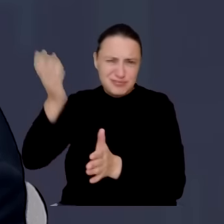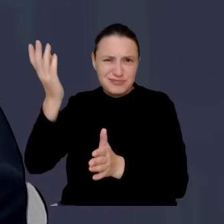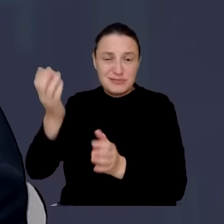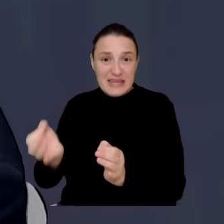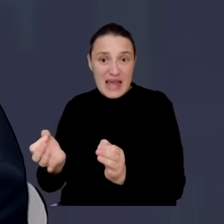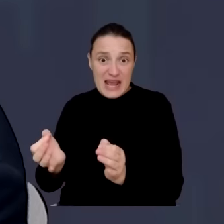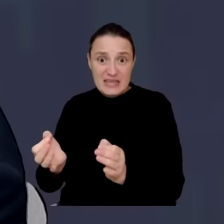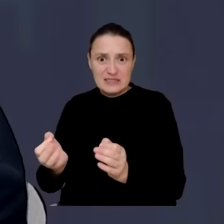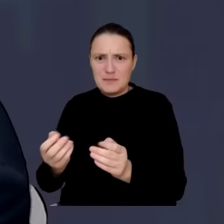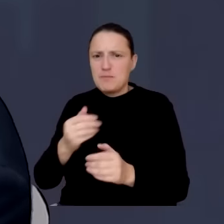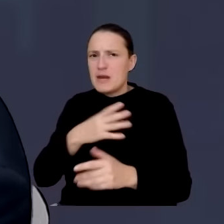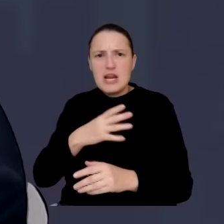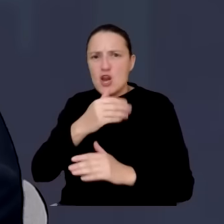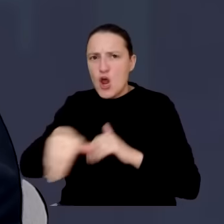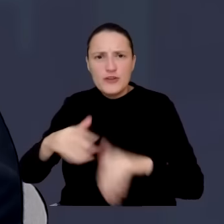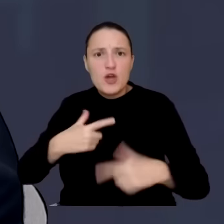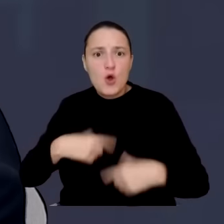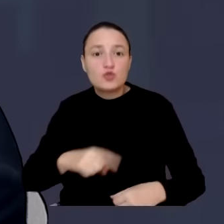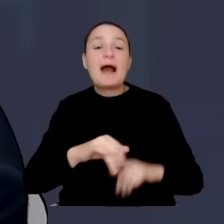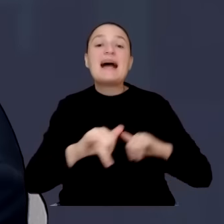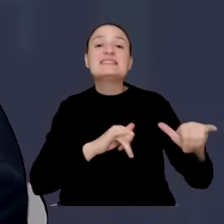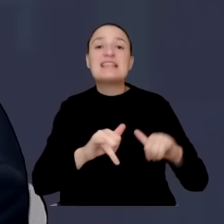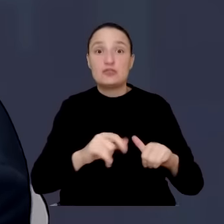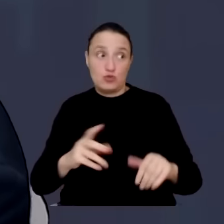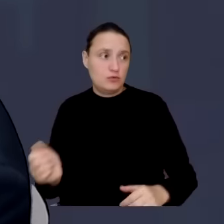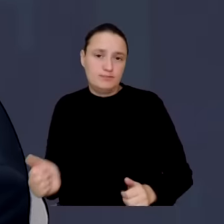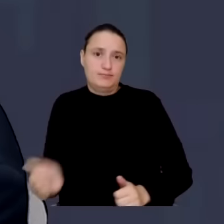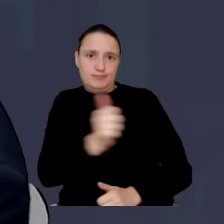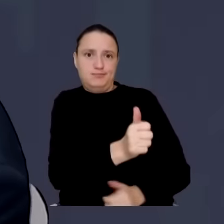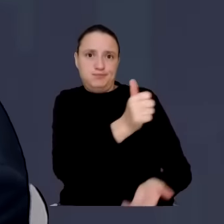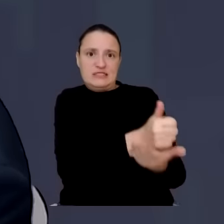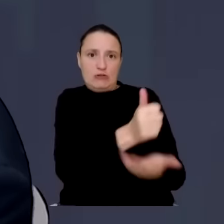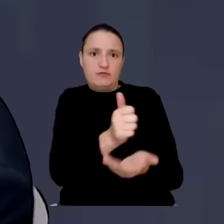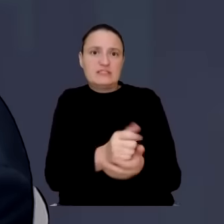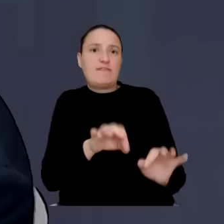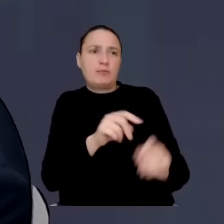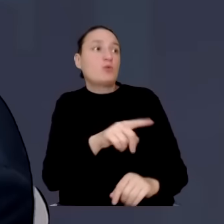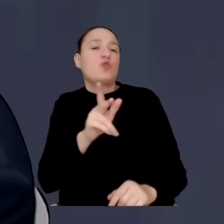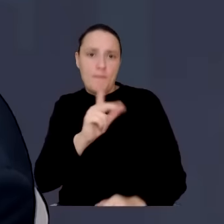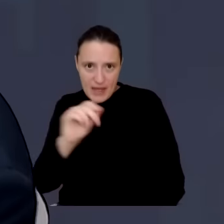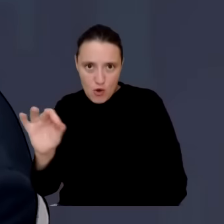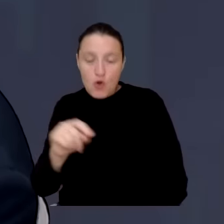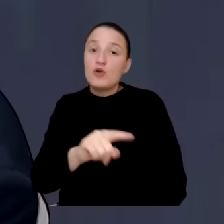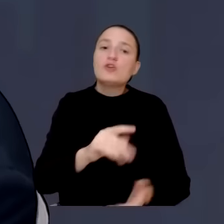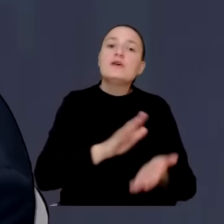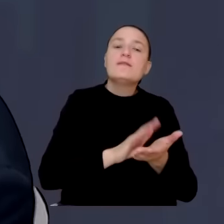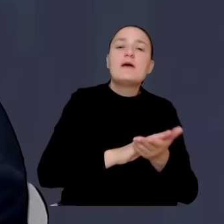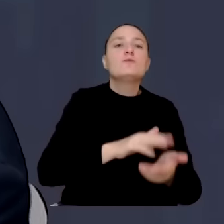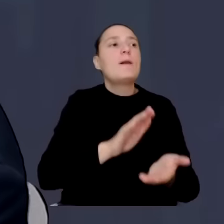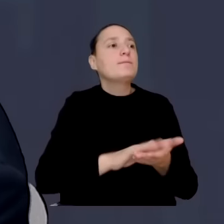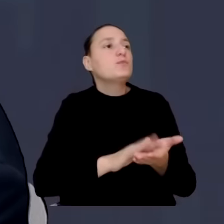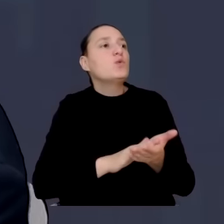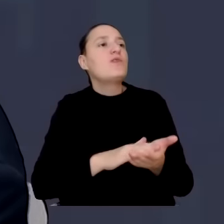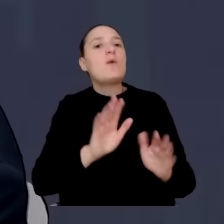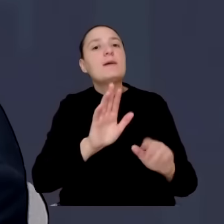naszych rodaków i zarząd składający się z nominatów Platformy Obywatelskiej wnioskuje w tej uchwale do walnego zgromadzenia